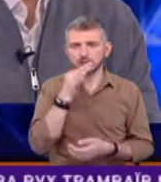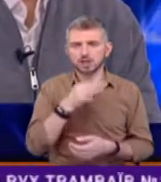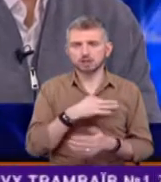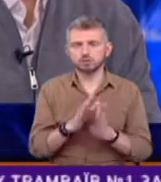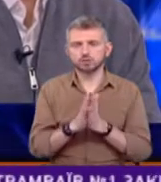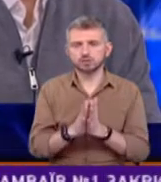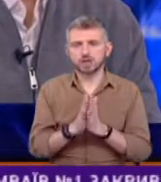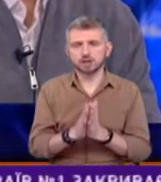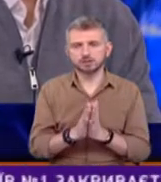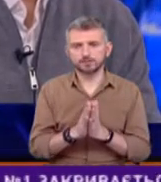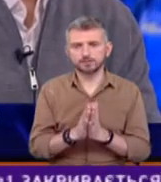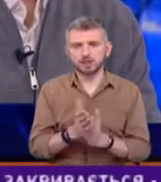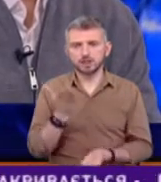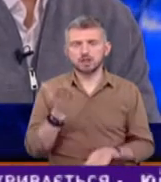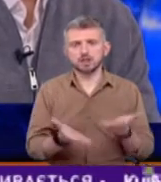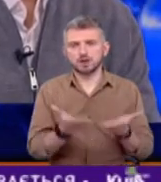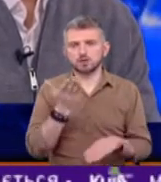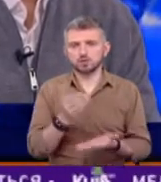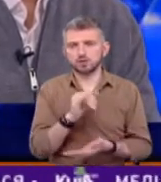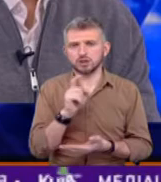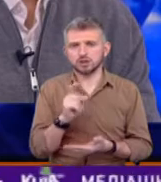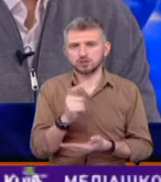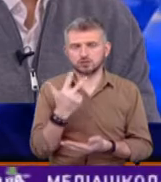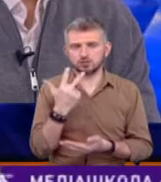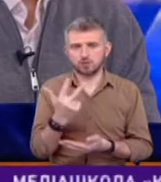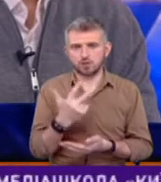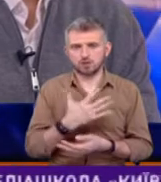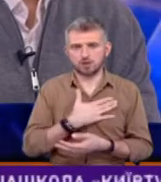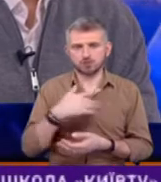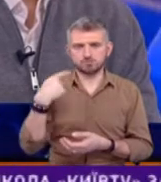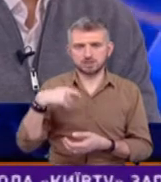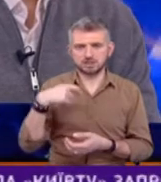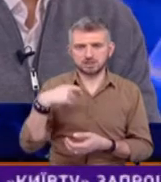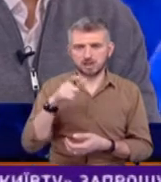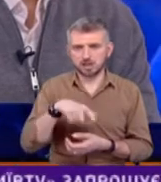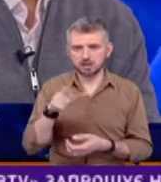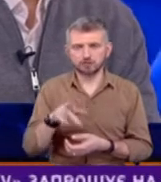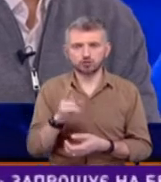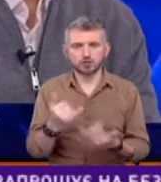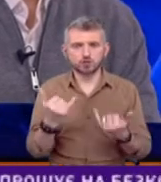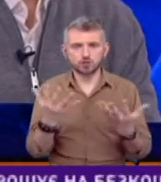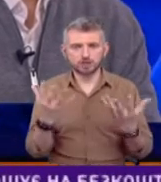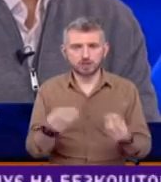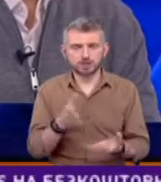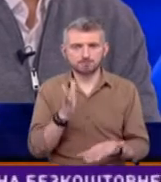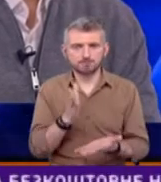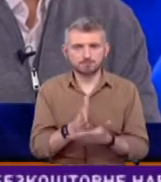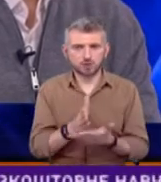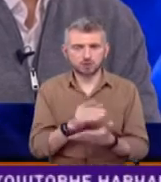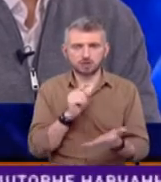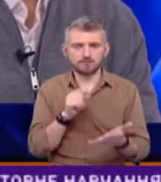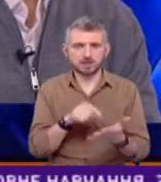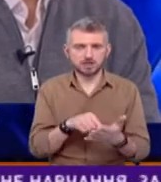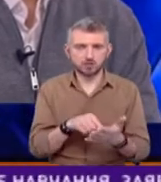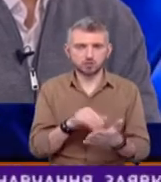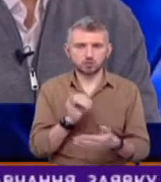будь ласка, якщо із трьох наших президентів, які на сьогоднішній день мають вийти